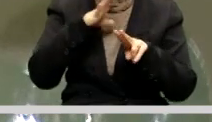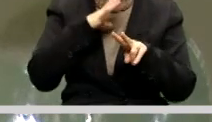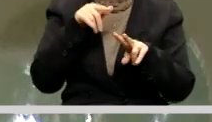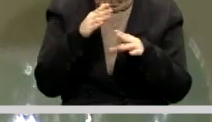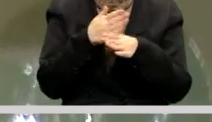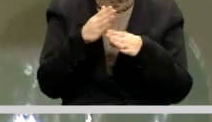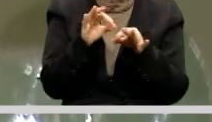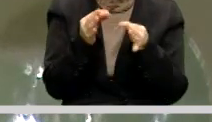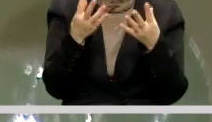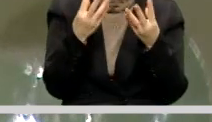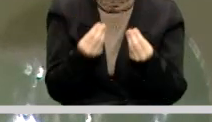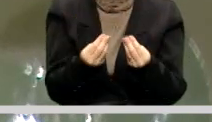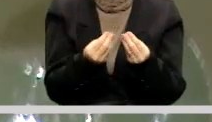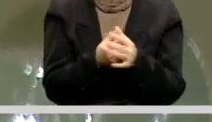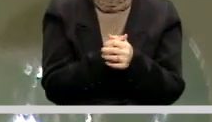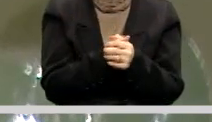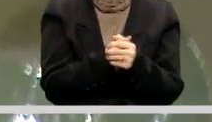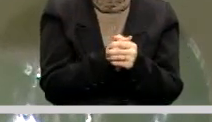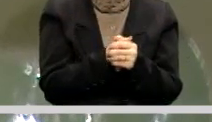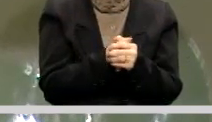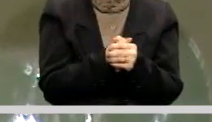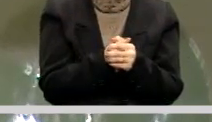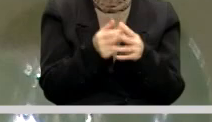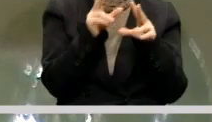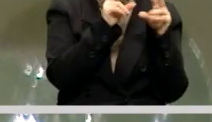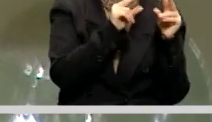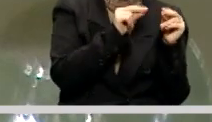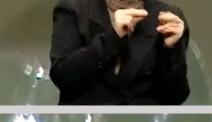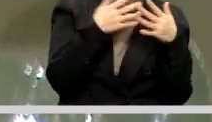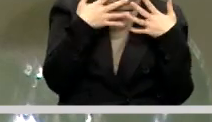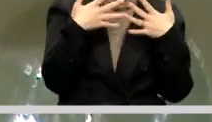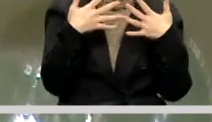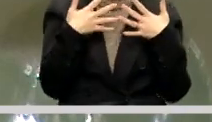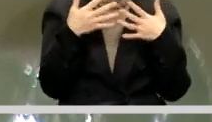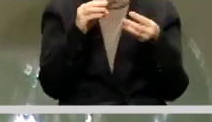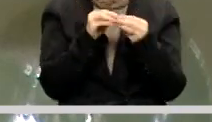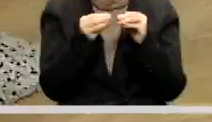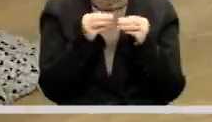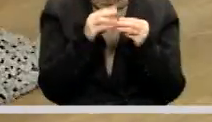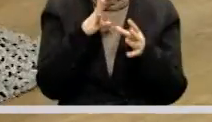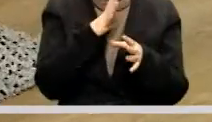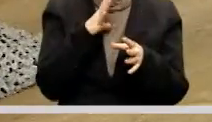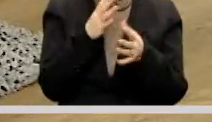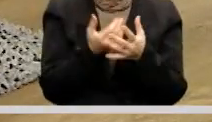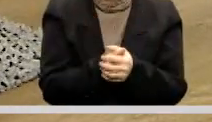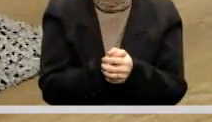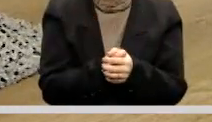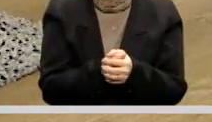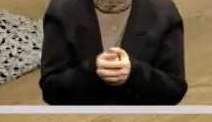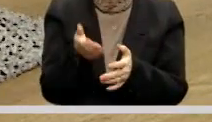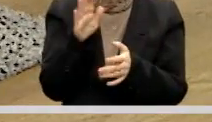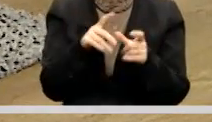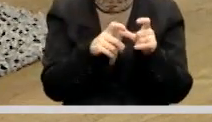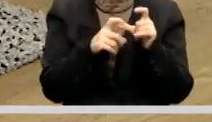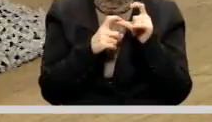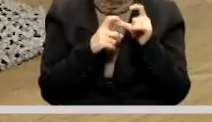o horlamalar ve benzeri sanıyorum değil mi? Uyku yani, apnesi var muhtemelen. Hı hı. Uyku apnesi var, iyi uyuyamıyor. Peki. Bir diğer sorumuz demiş